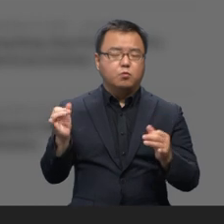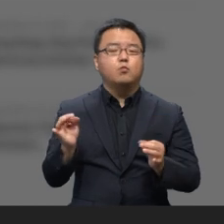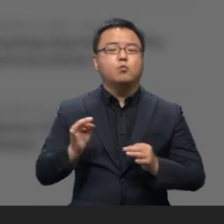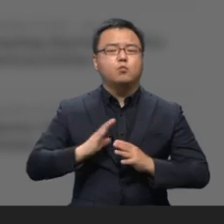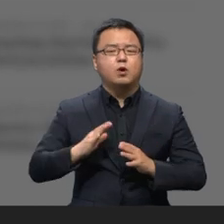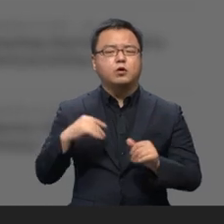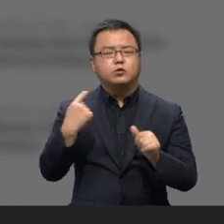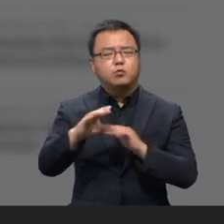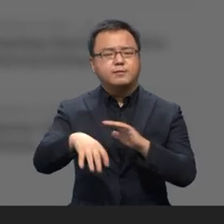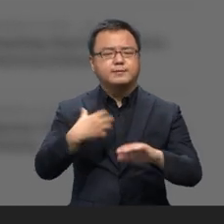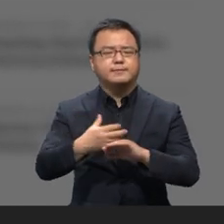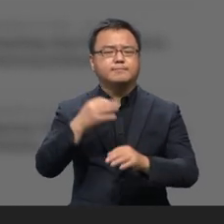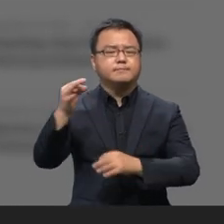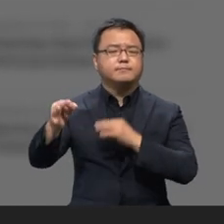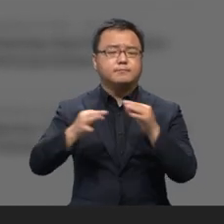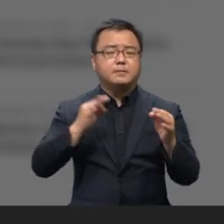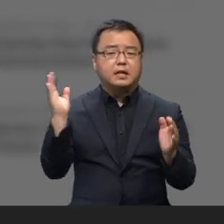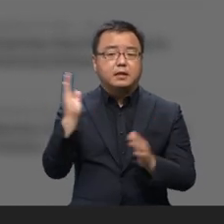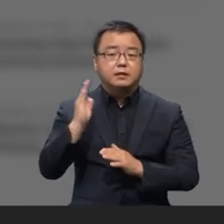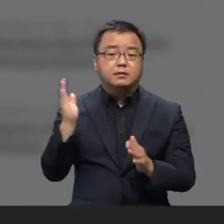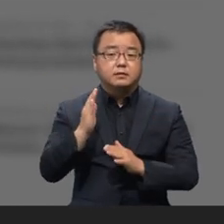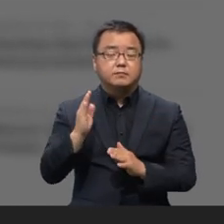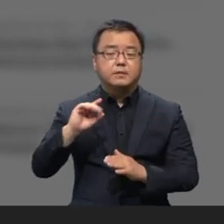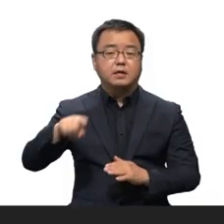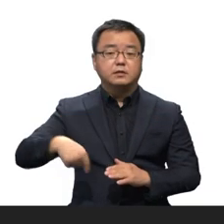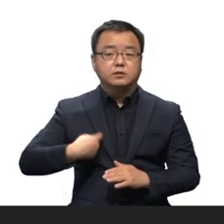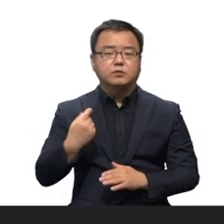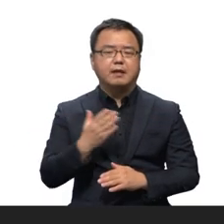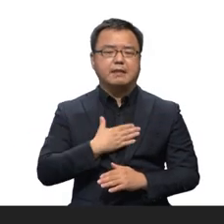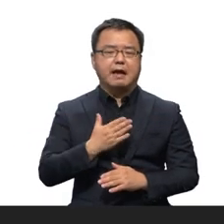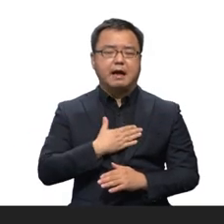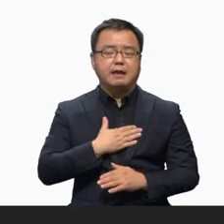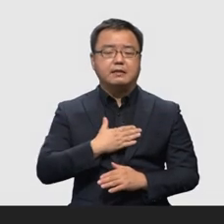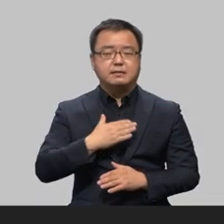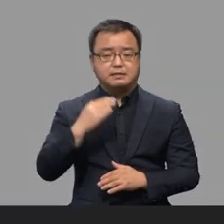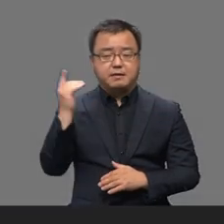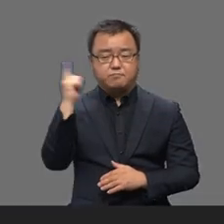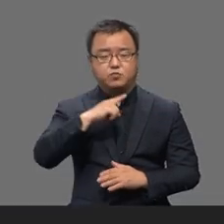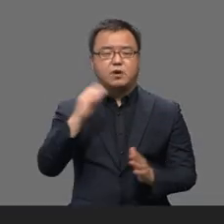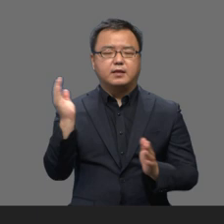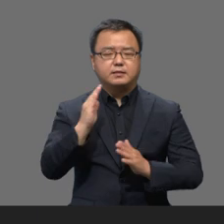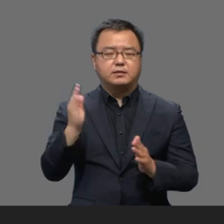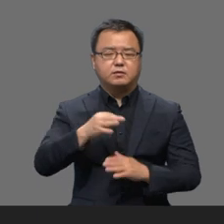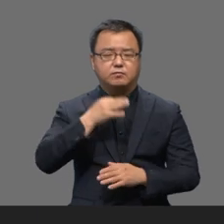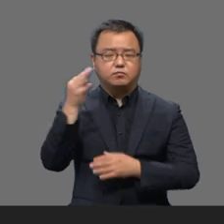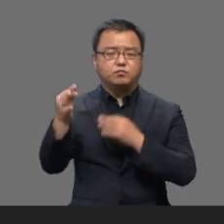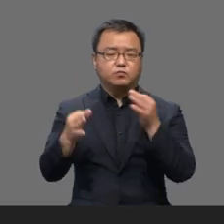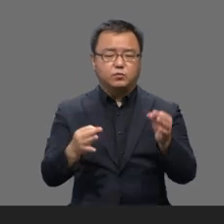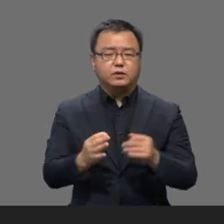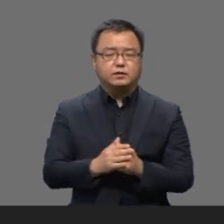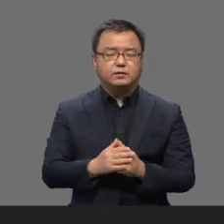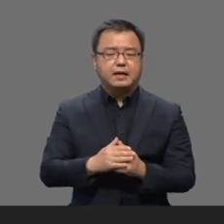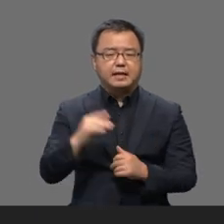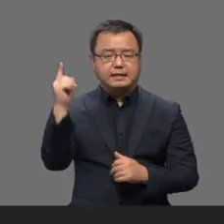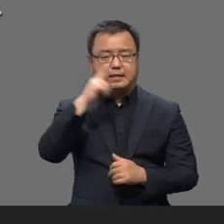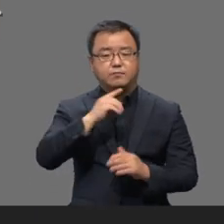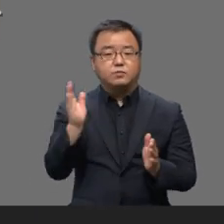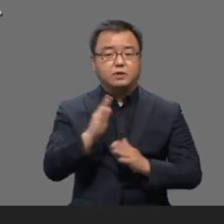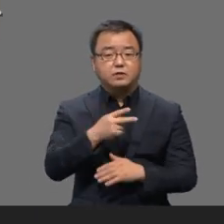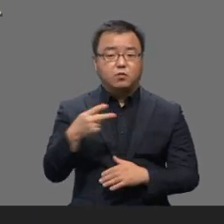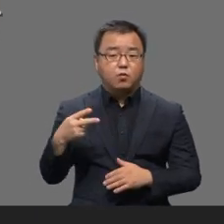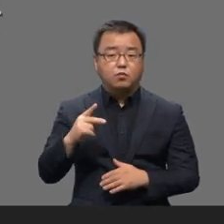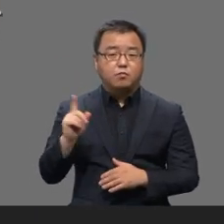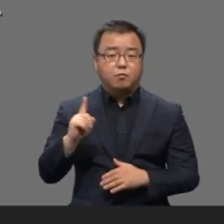교육개혁을 외치며 거리로 나온 학생들은 스스로를 나쁜 학생이라고 부릅니다. 나쁜 학생,